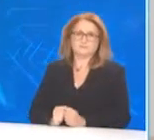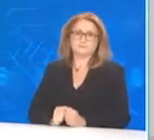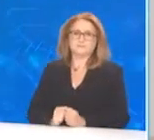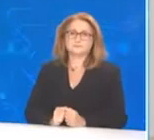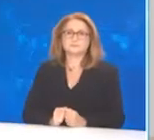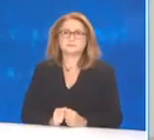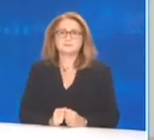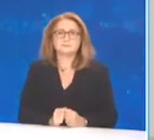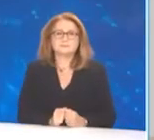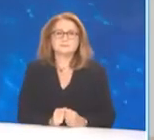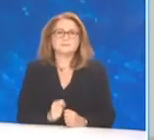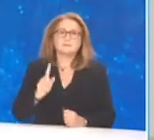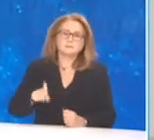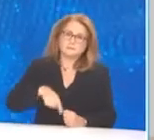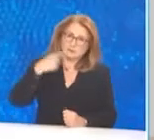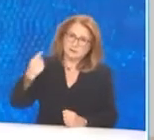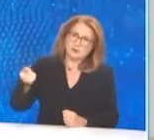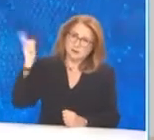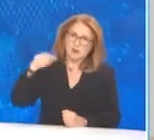Και κυρία Γεωργιάδα από το ΜΕΓΑ.